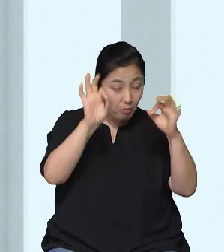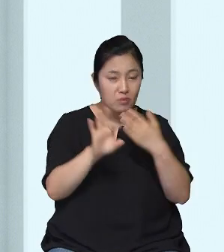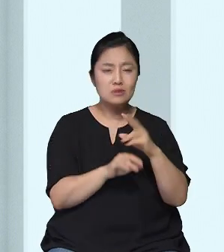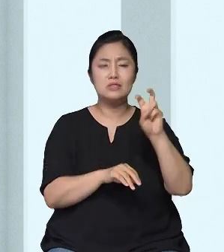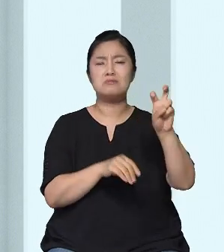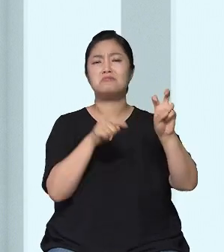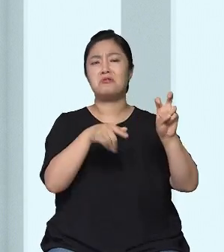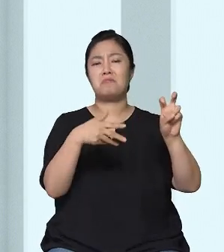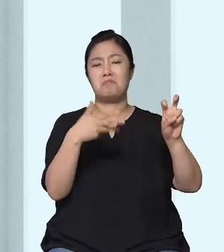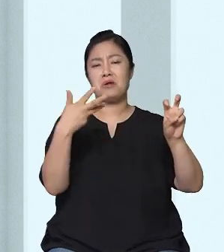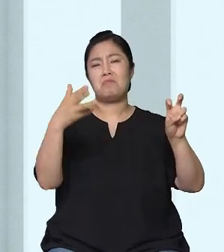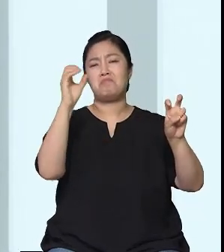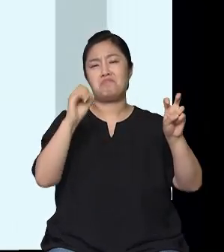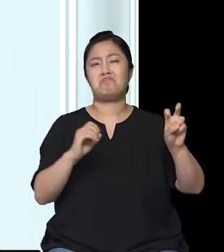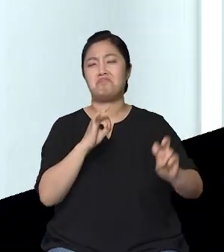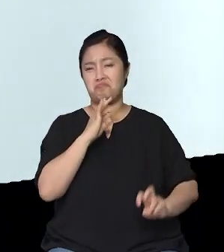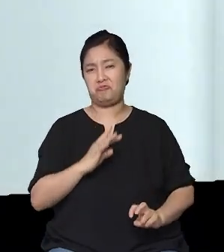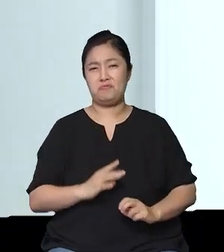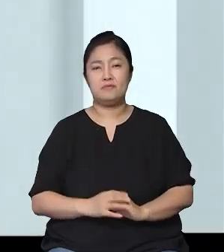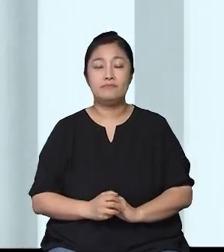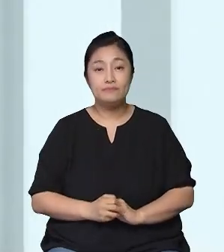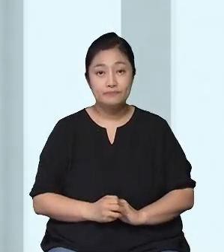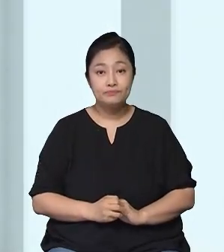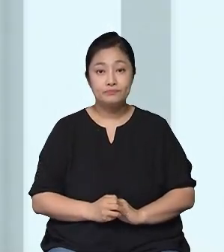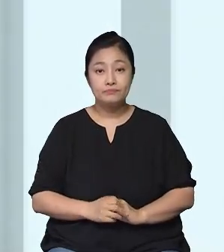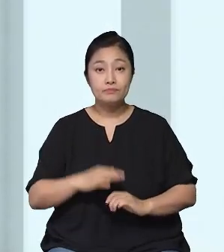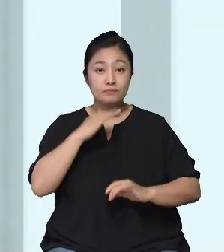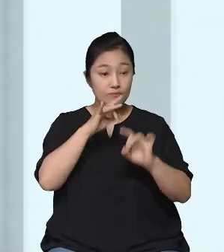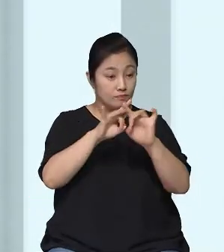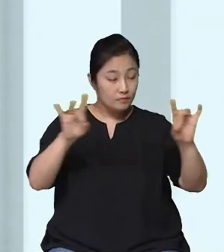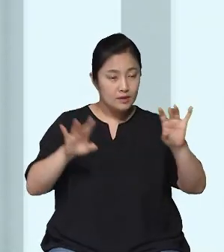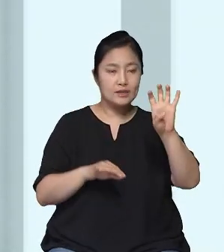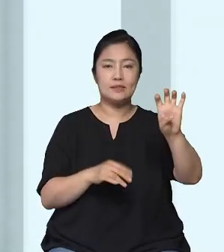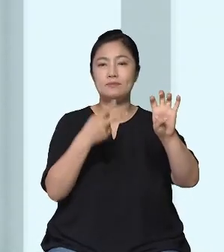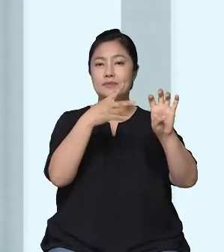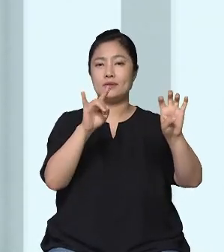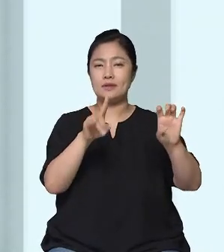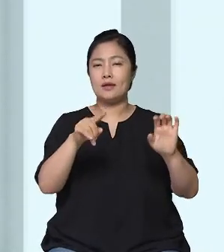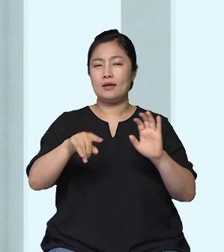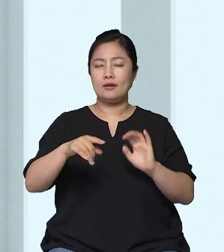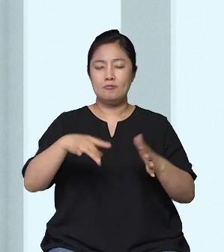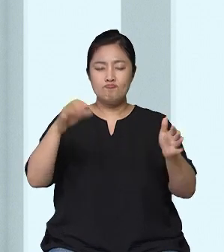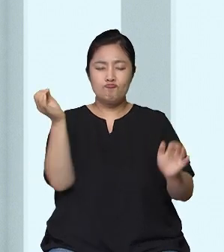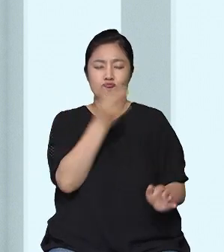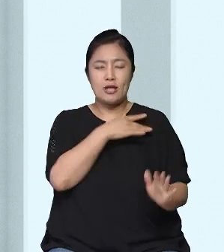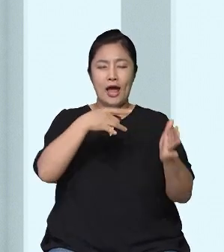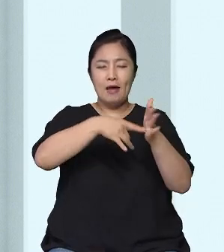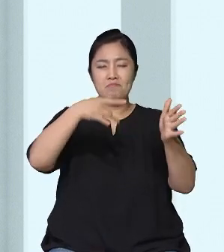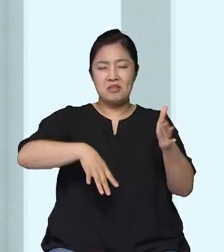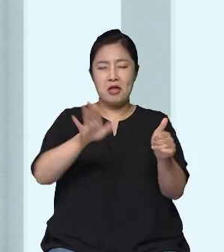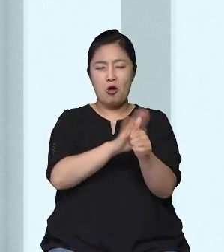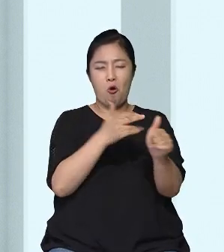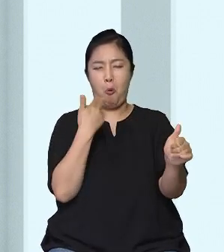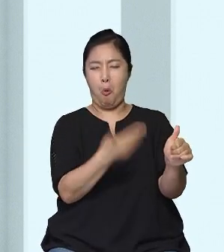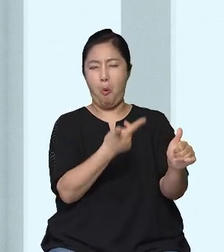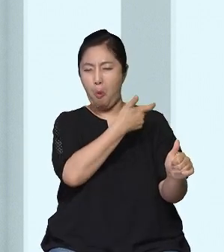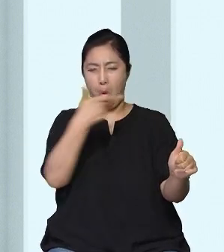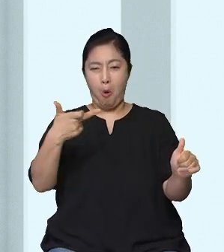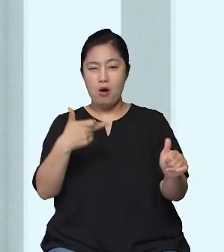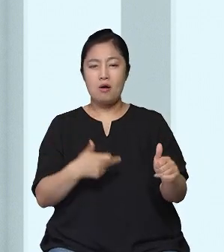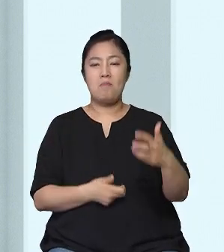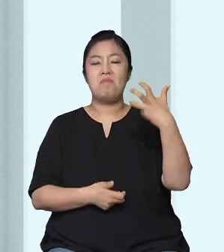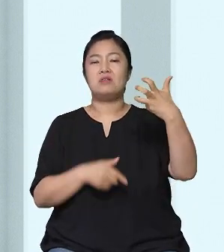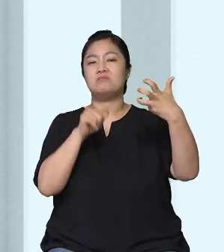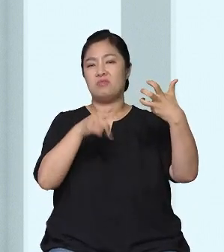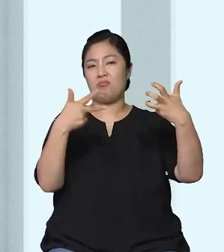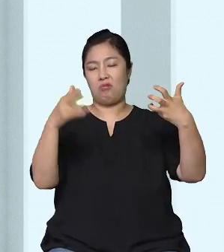20.8% 에 그쳤습니다 연령별로는 40대 에서 부자감세 라는 응답이 8 10.7% 로